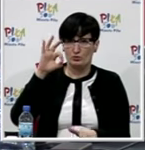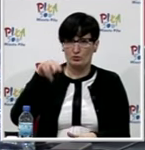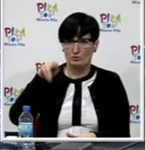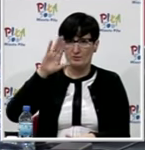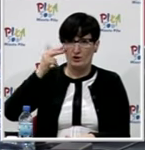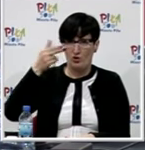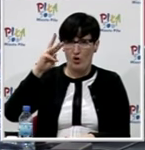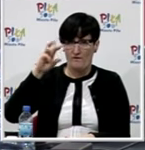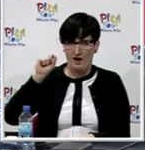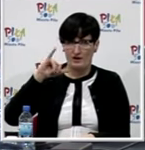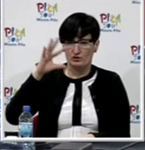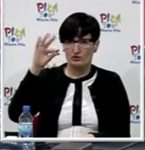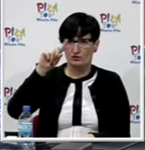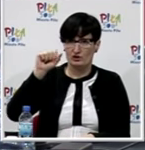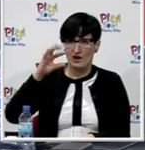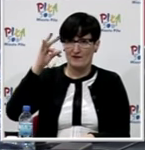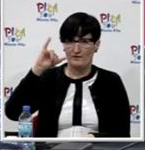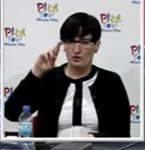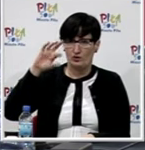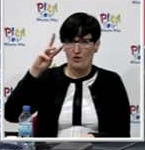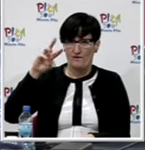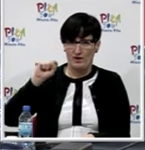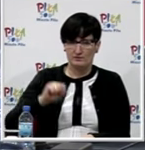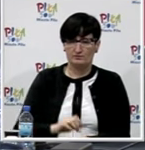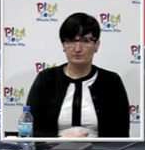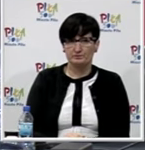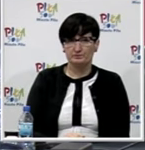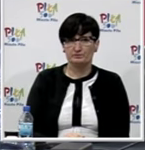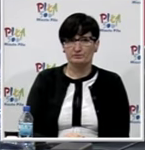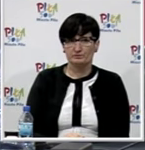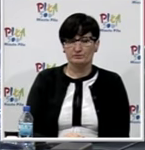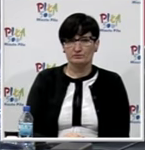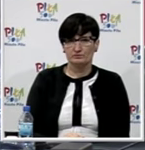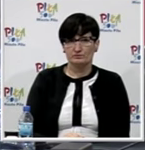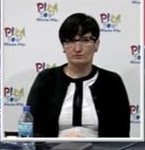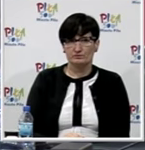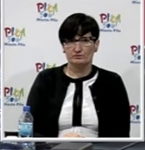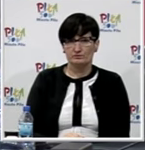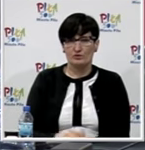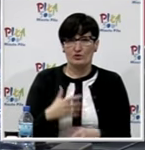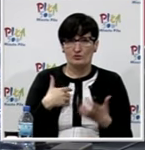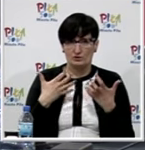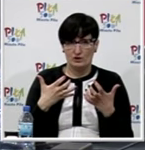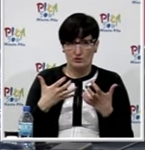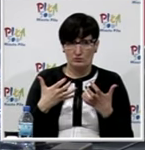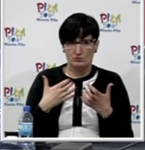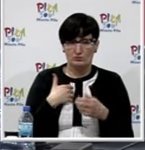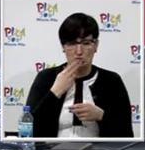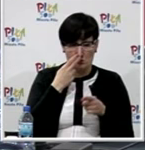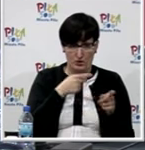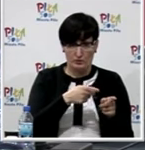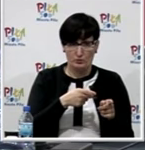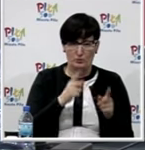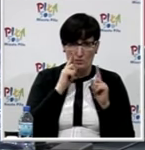zmiana w stosunku do pierwotnego zapisu, gdzie była mowa o ciągu pieszym. Chciałbym zwrócić uwagę, że